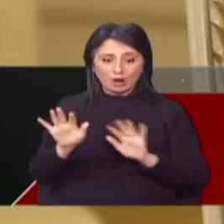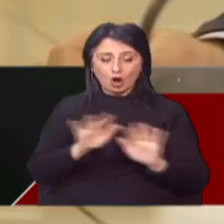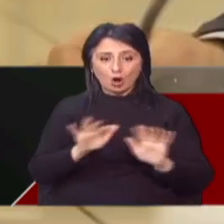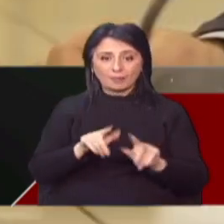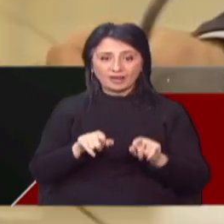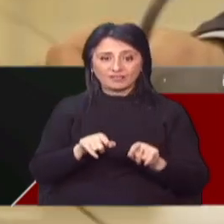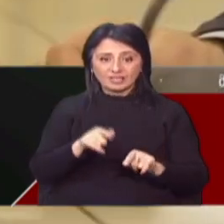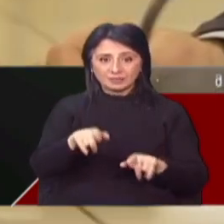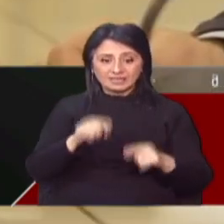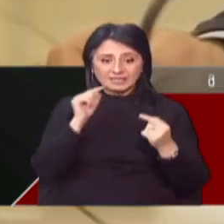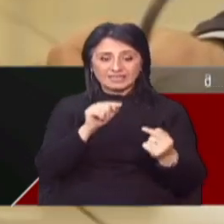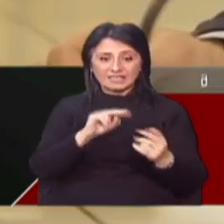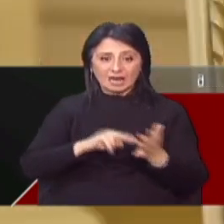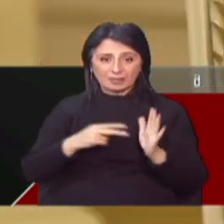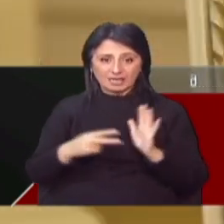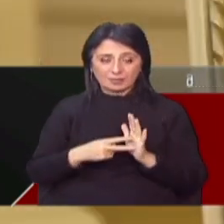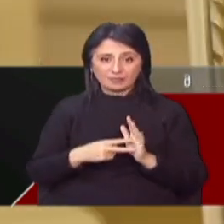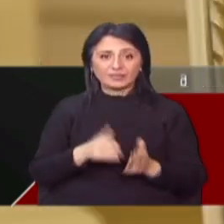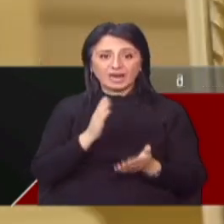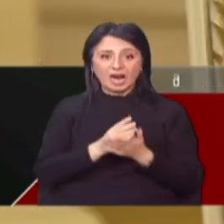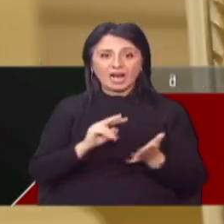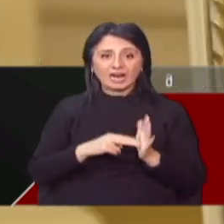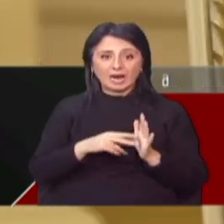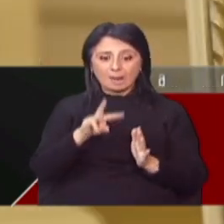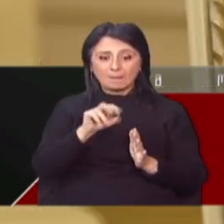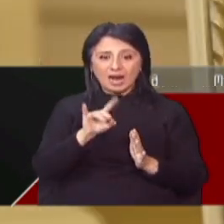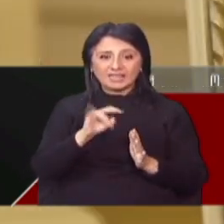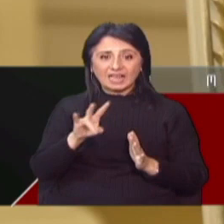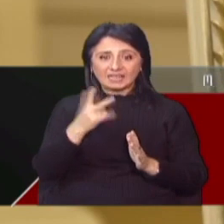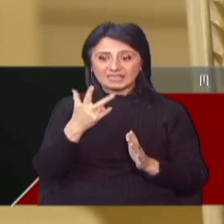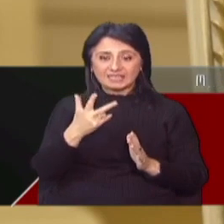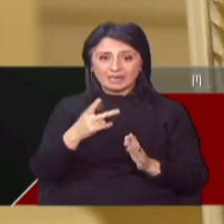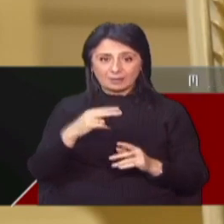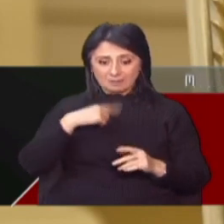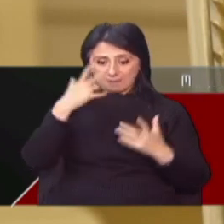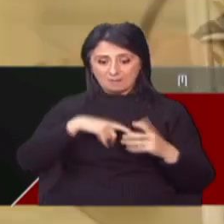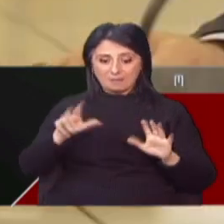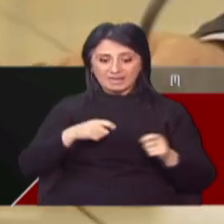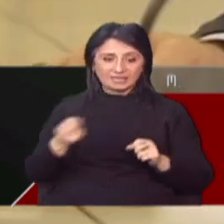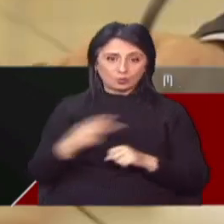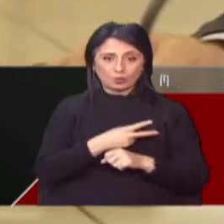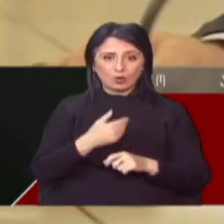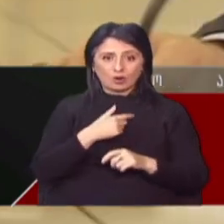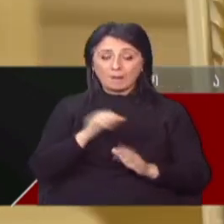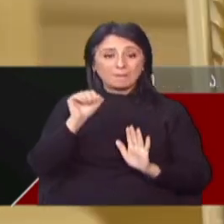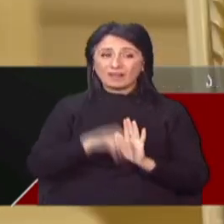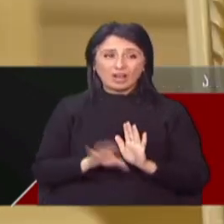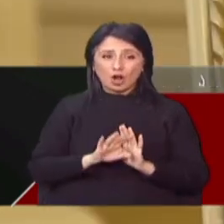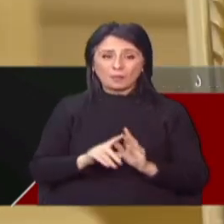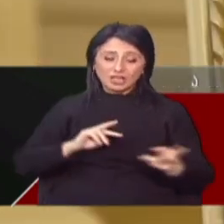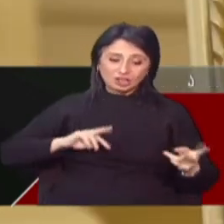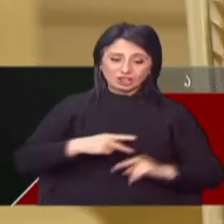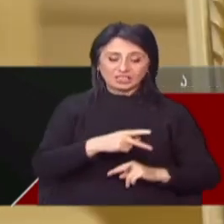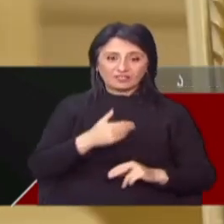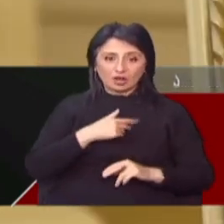რომელიც მის წინააღმდეგი გეგმება. არის გეგმა მაიდანი სამი, რომ შეცვალონ პრეზიდენტი. შესაძლო არ ამ კვლელობის გზით, არამედ